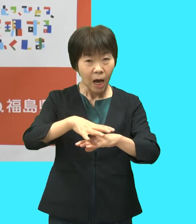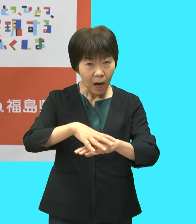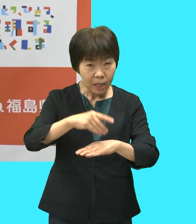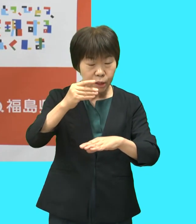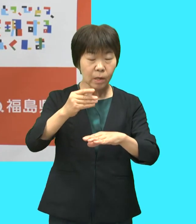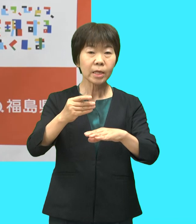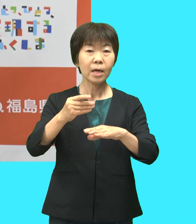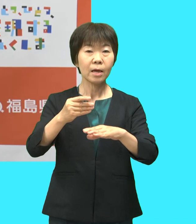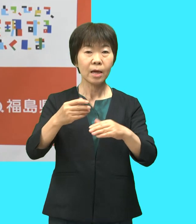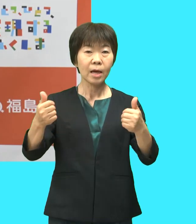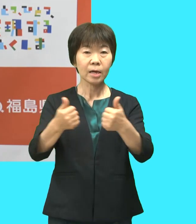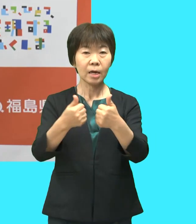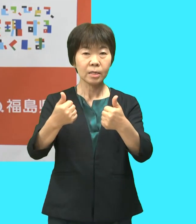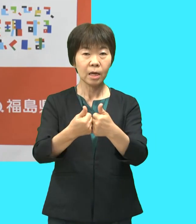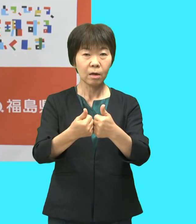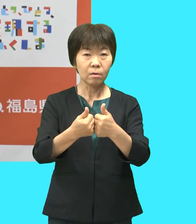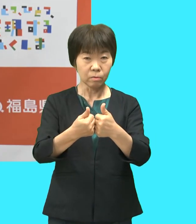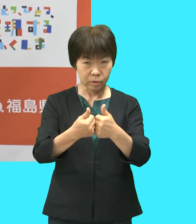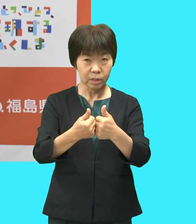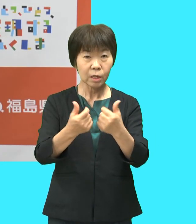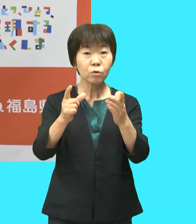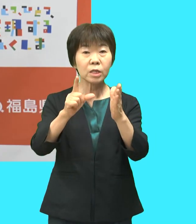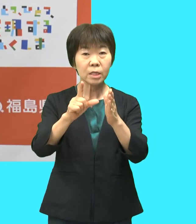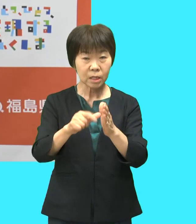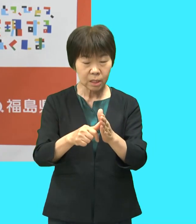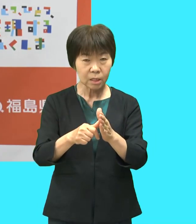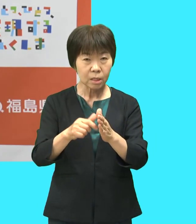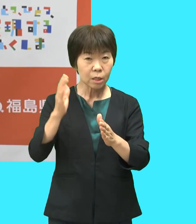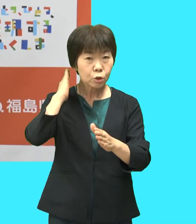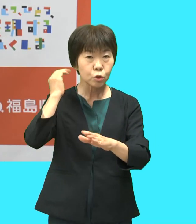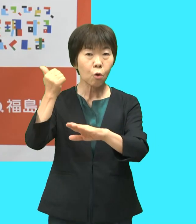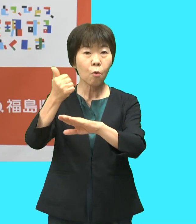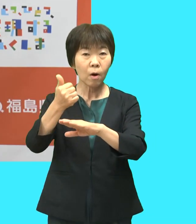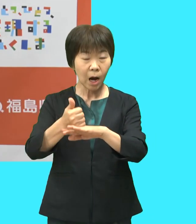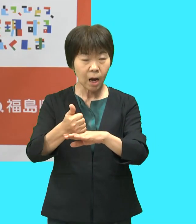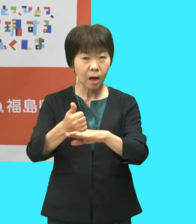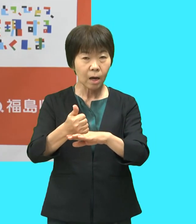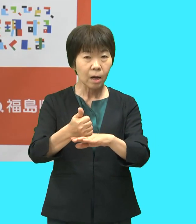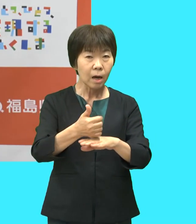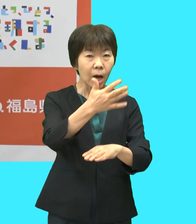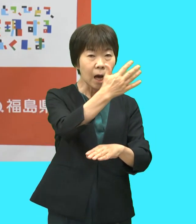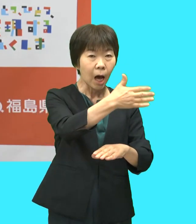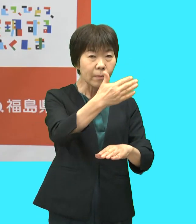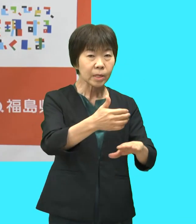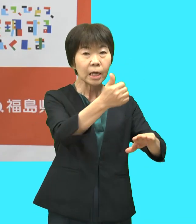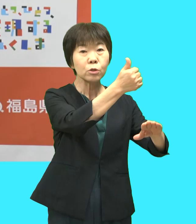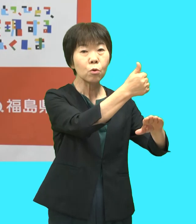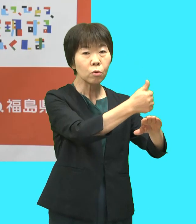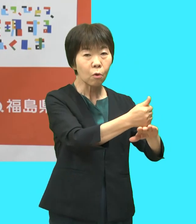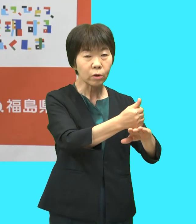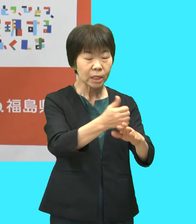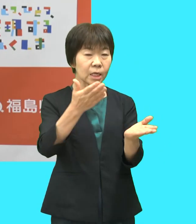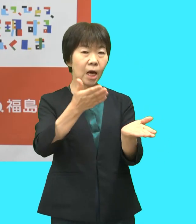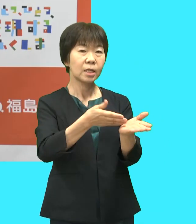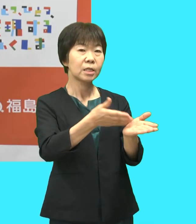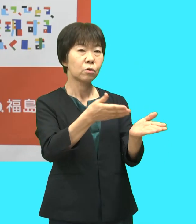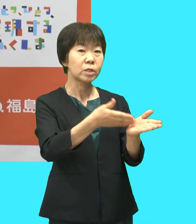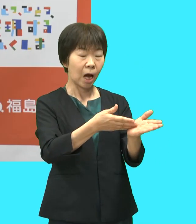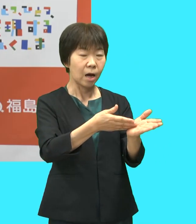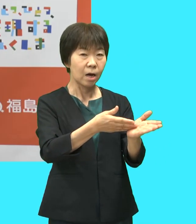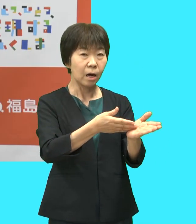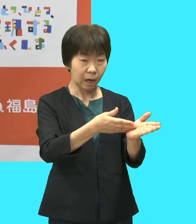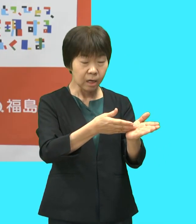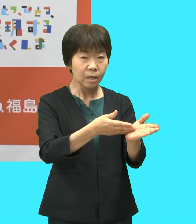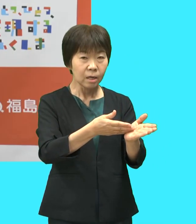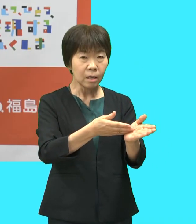初めて会談をされたときに、総理が直接大統領にお話をされたことによって大き